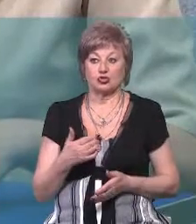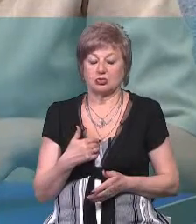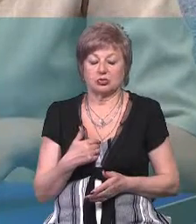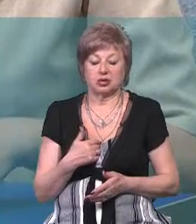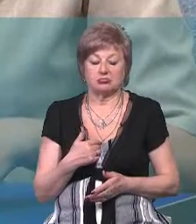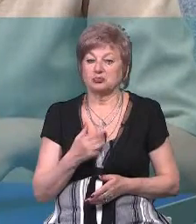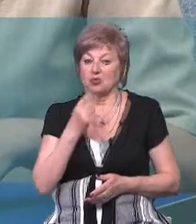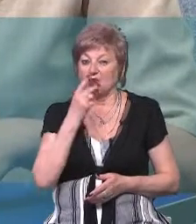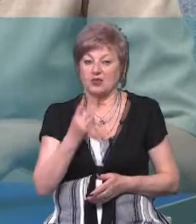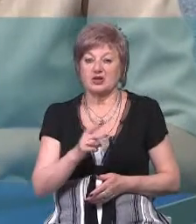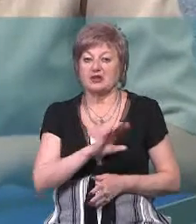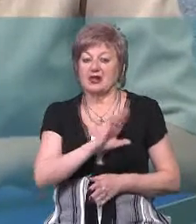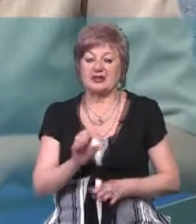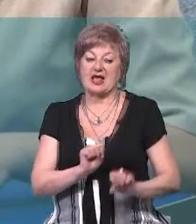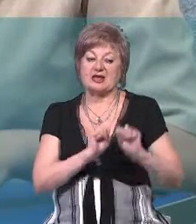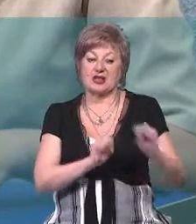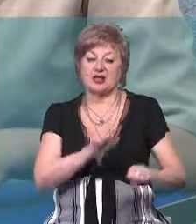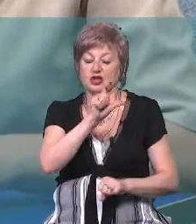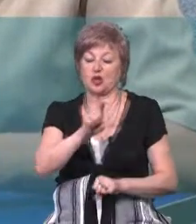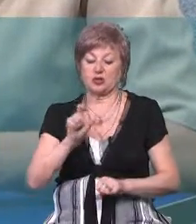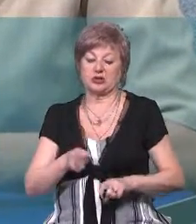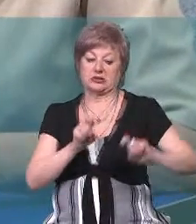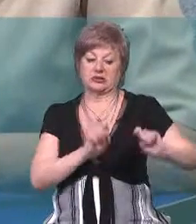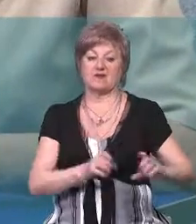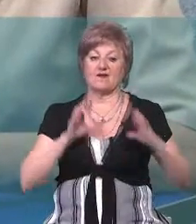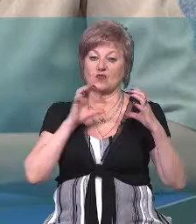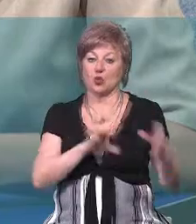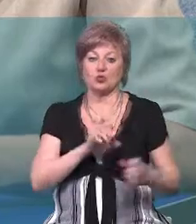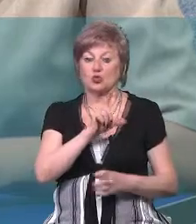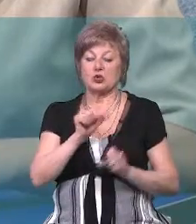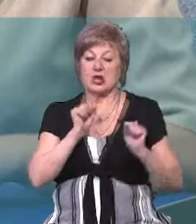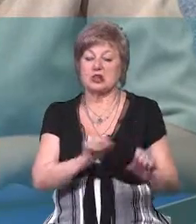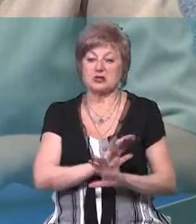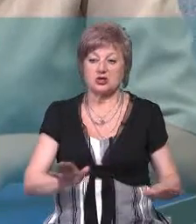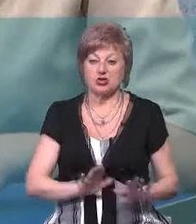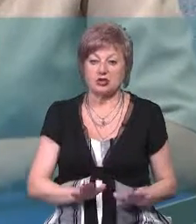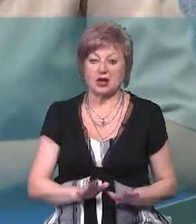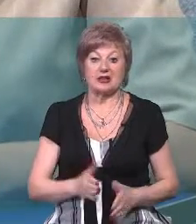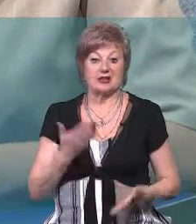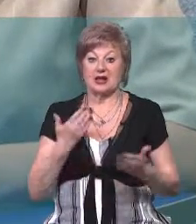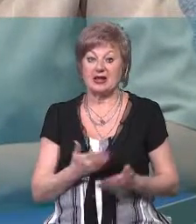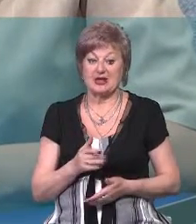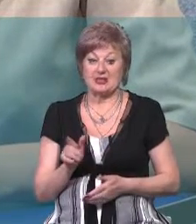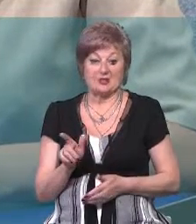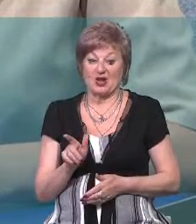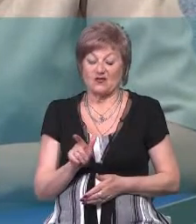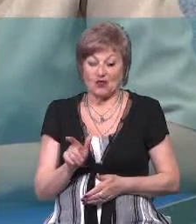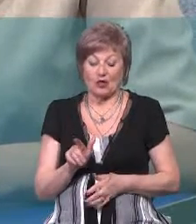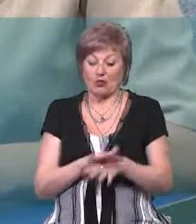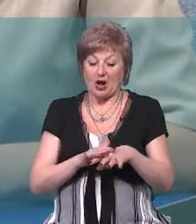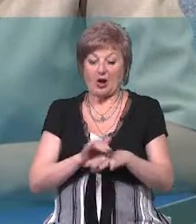і побачила незахищеність пасажирів. Взагалі людей незахищеність. Якби вони були не вдвох, то взагалі людина